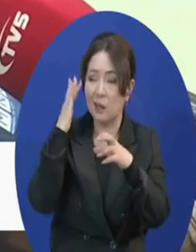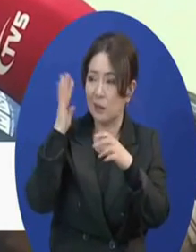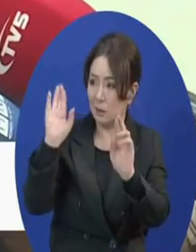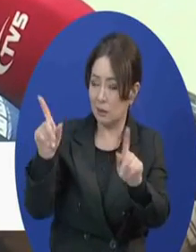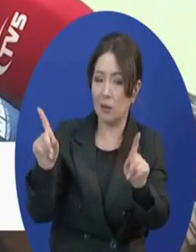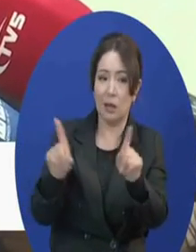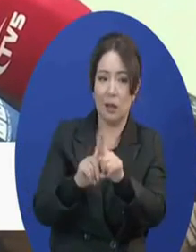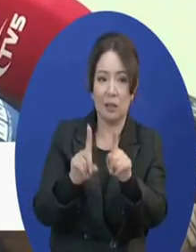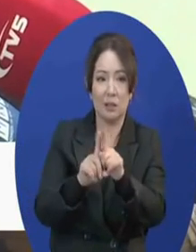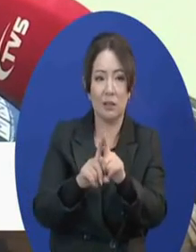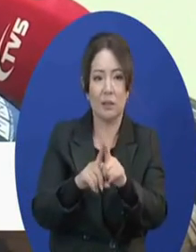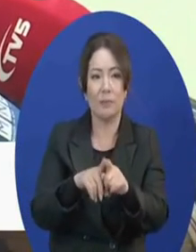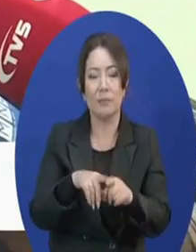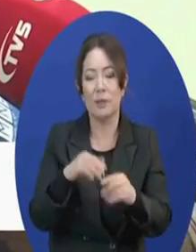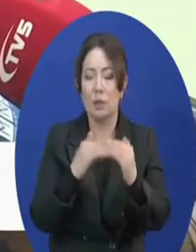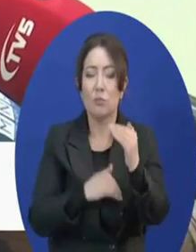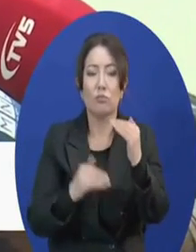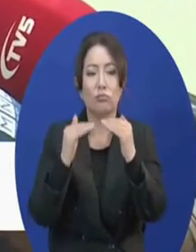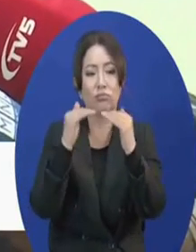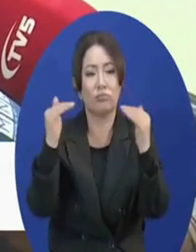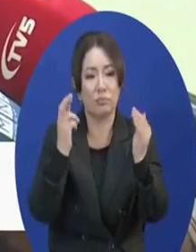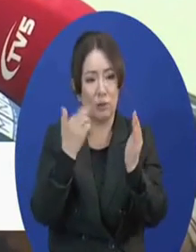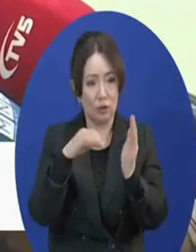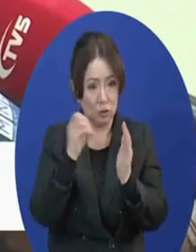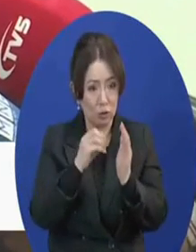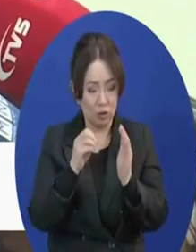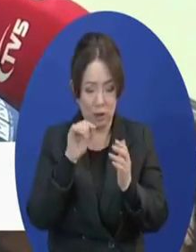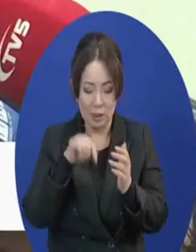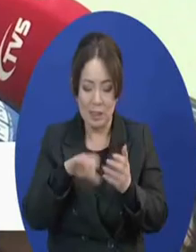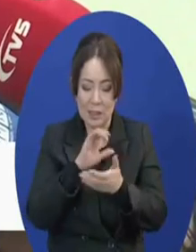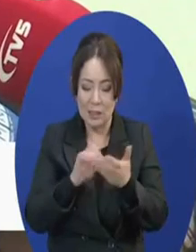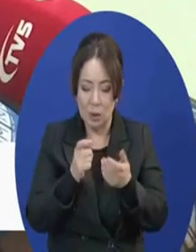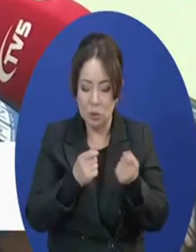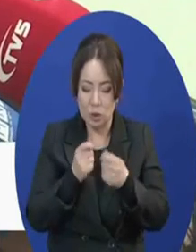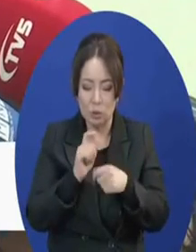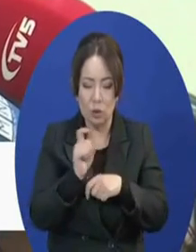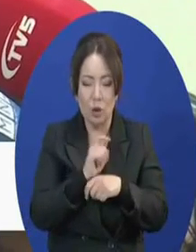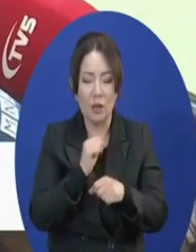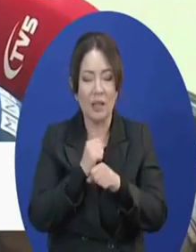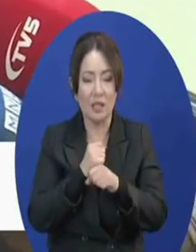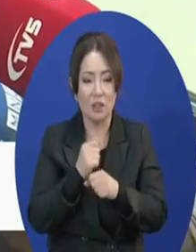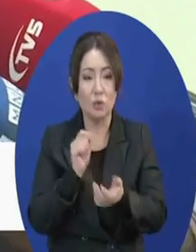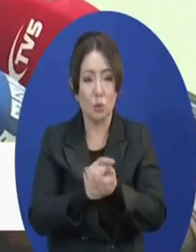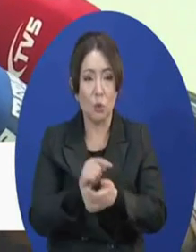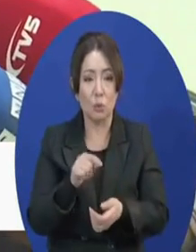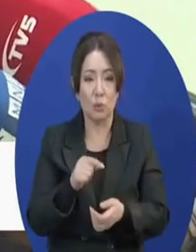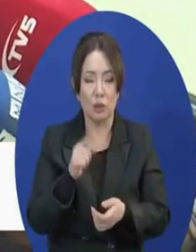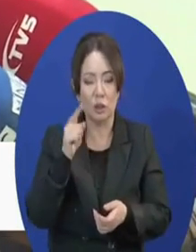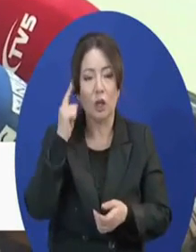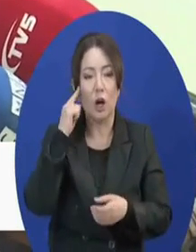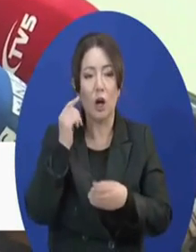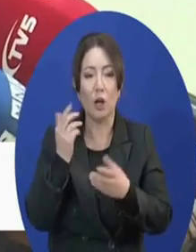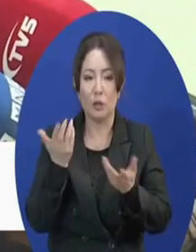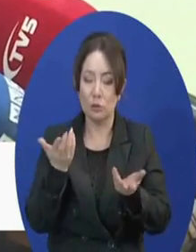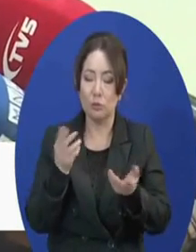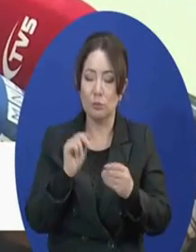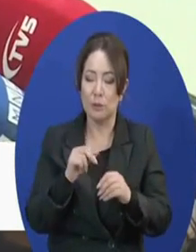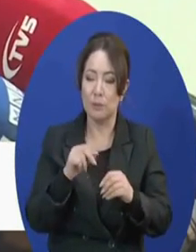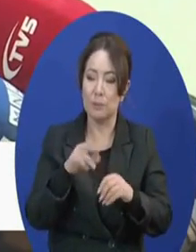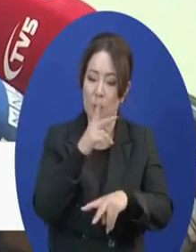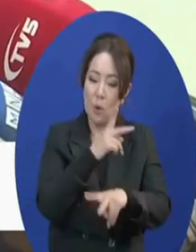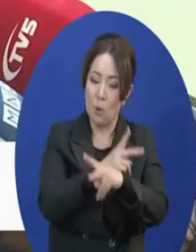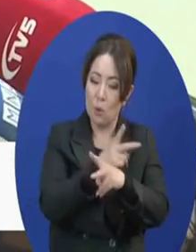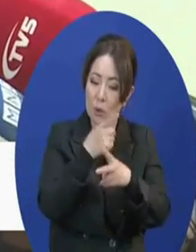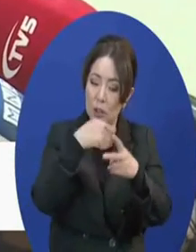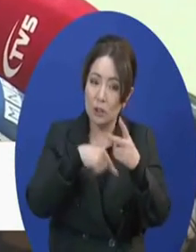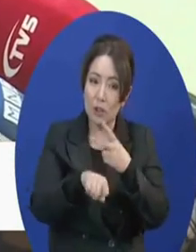улсуудтай адилхан мөр зэрэгсэж явах хэвээр. За энэ бол санхүүгийн зохицуулах хорооны хийж гүйцэтгэх гол ажиллаа. Шууд ингэж ойлгож болно. За хууль эрх